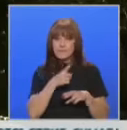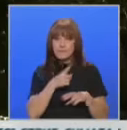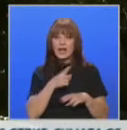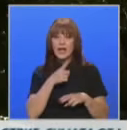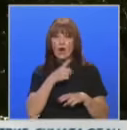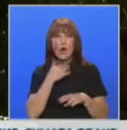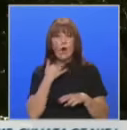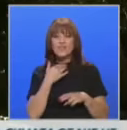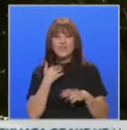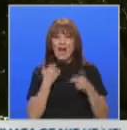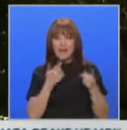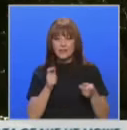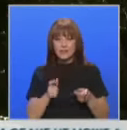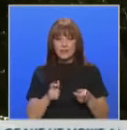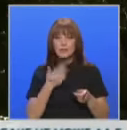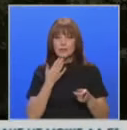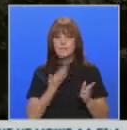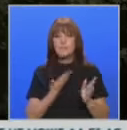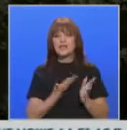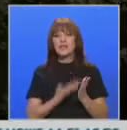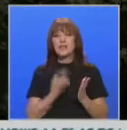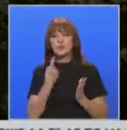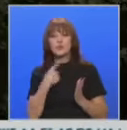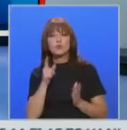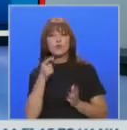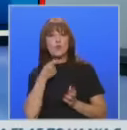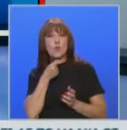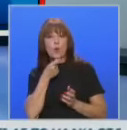се представил с друго име.